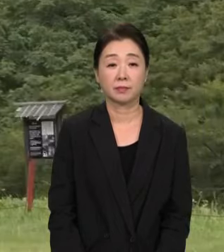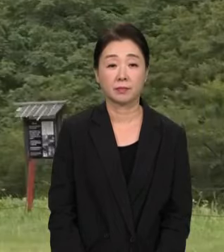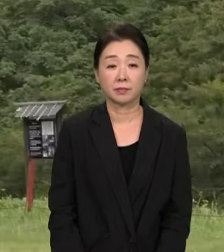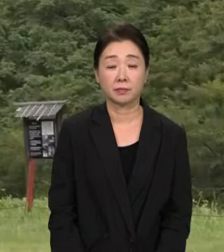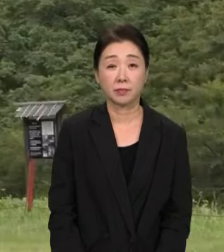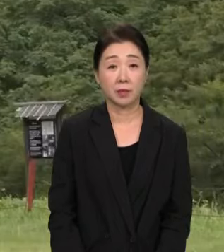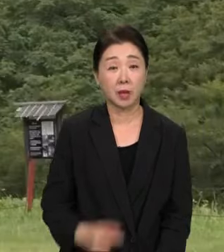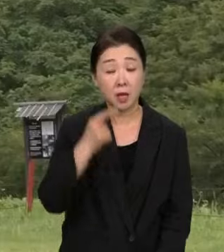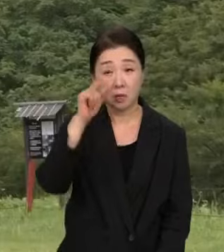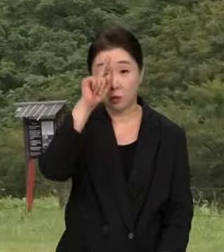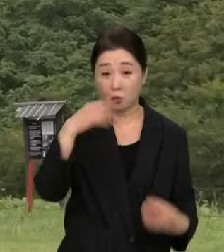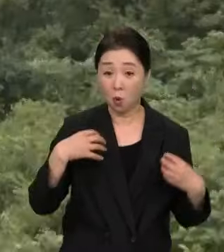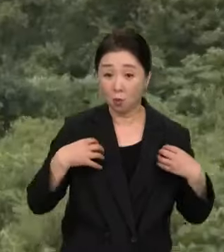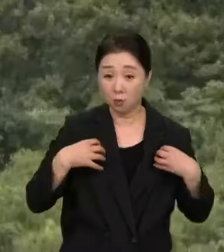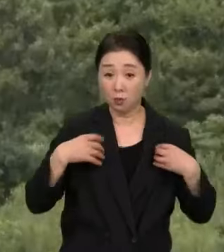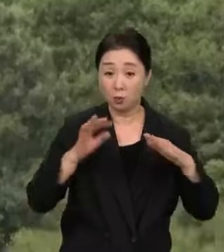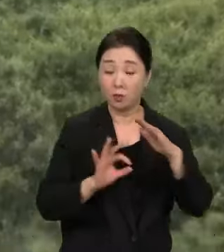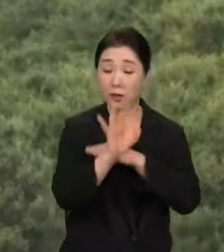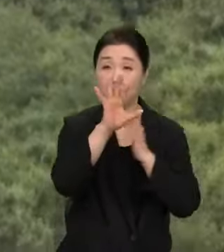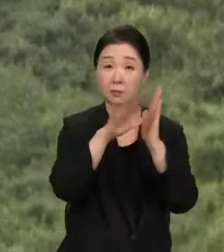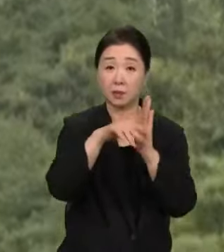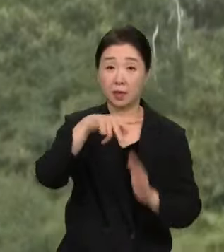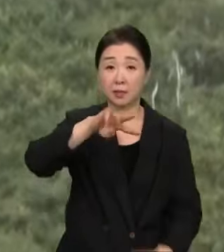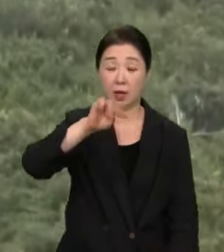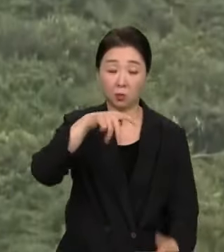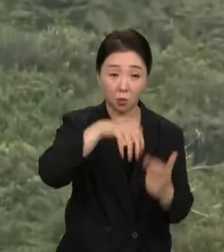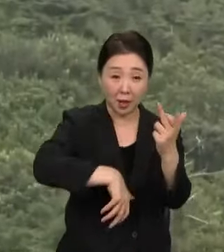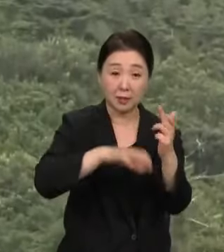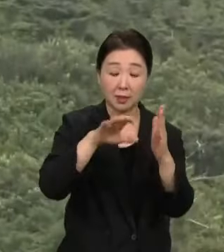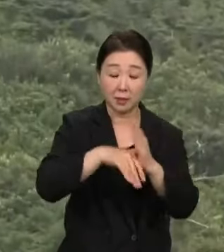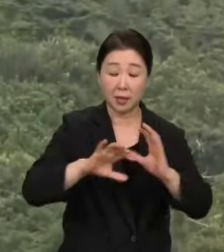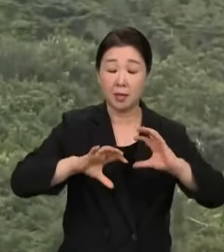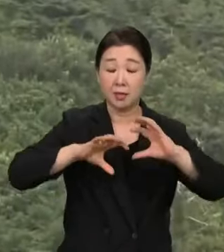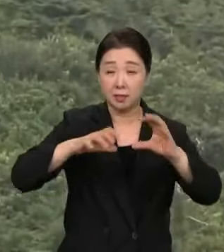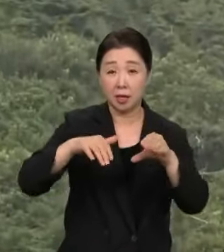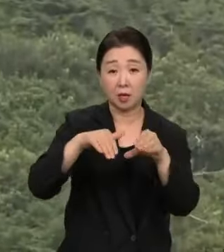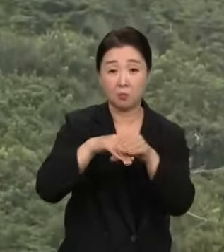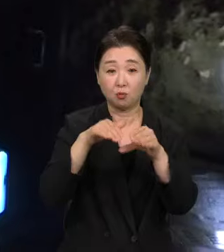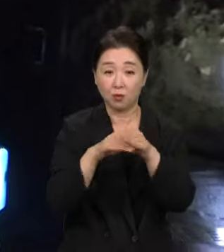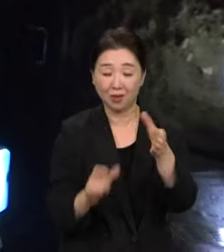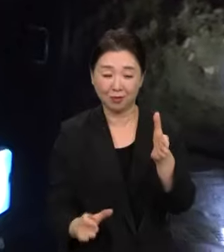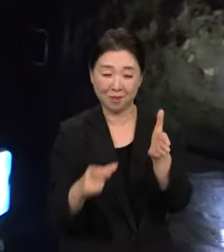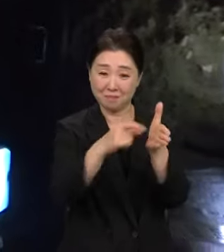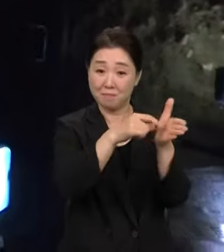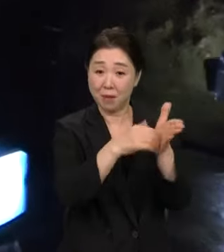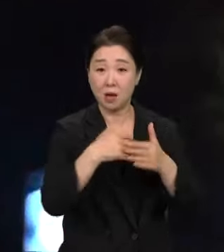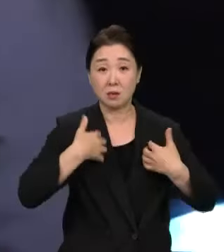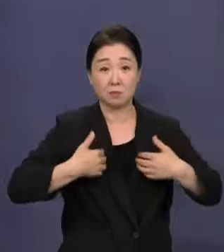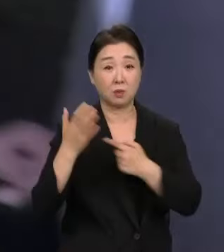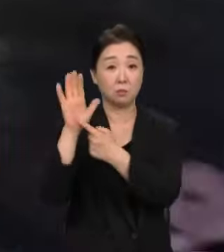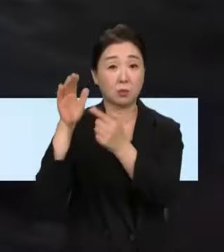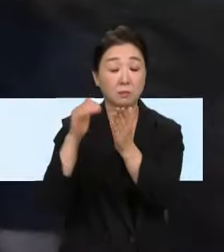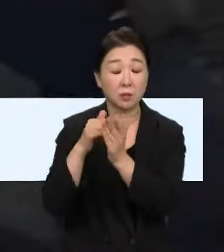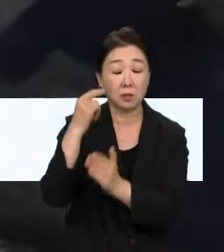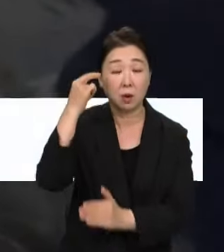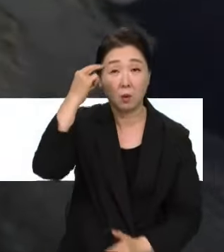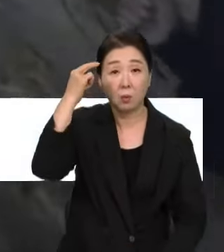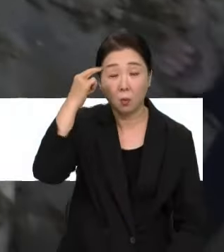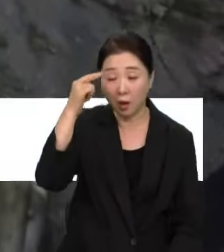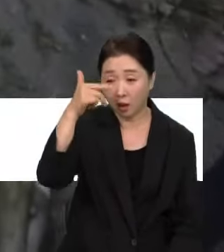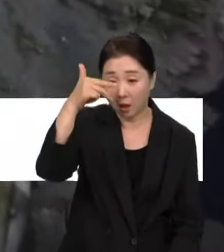일본정부는 오전 사도광산 세계문화에 기쁨을 표시했습니다 다 조선인